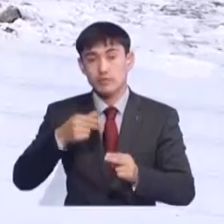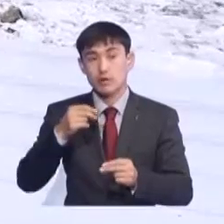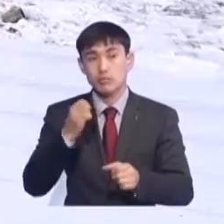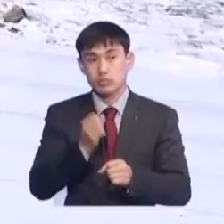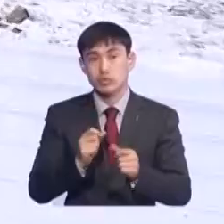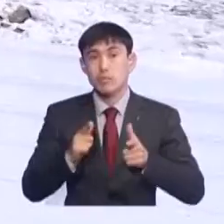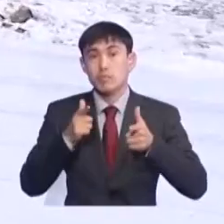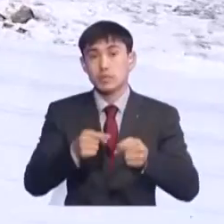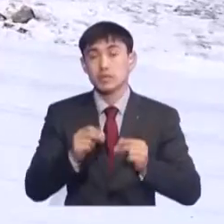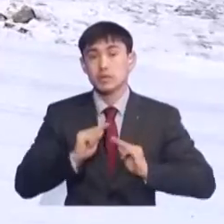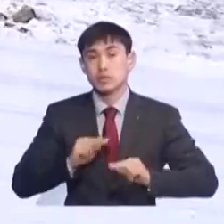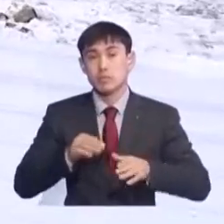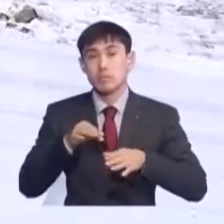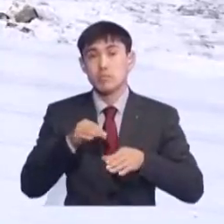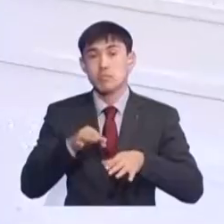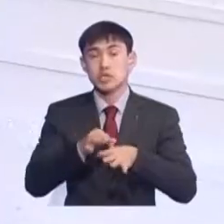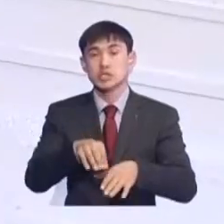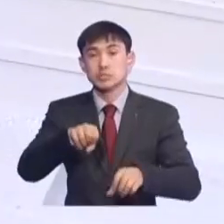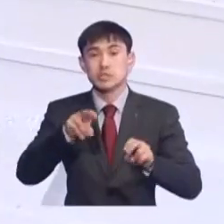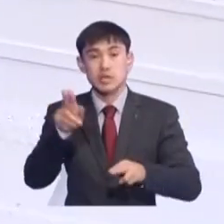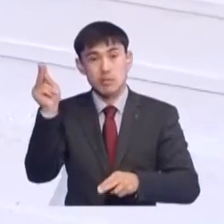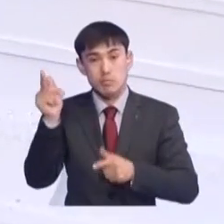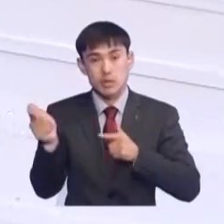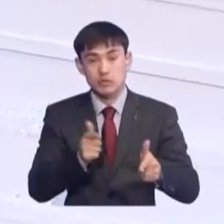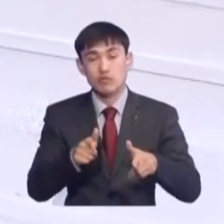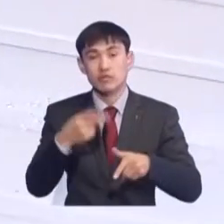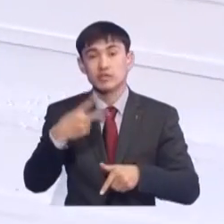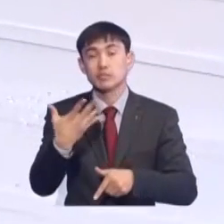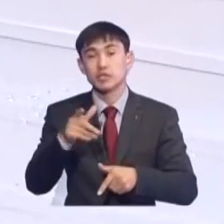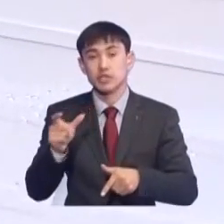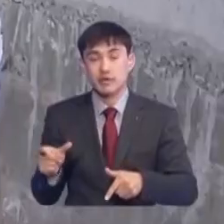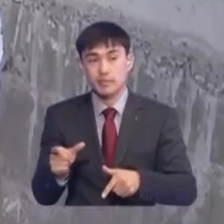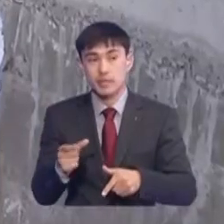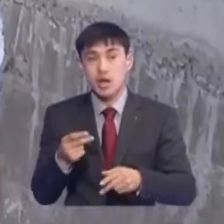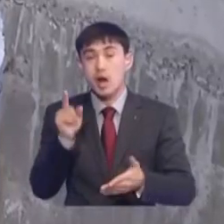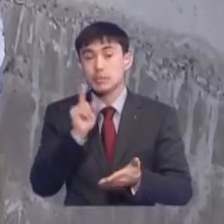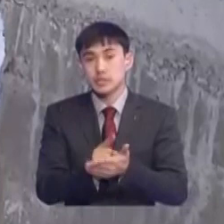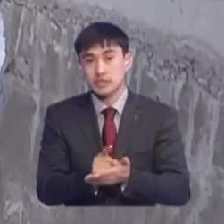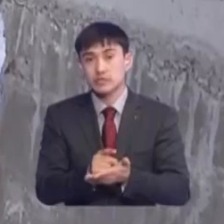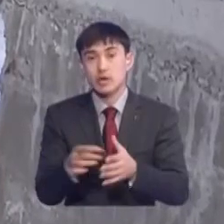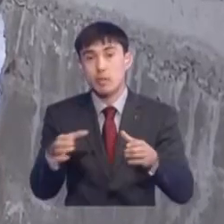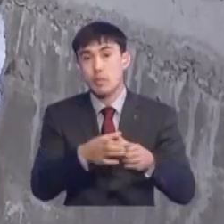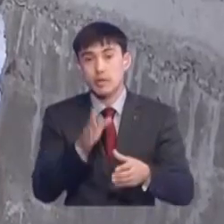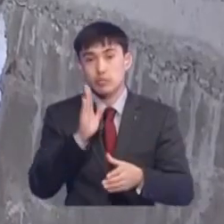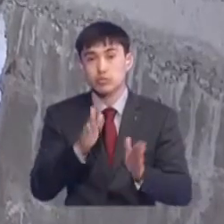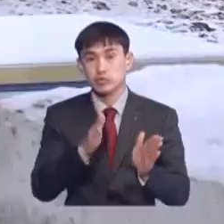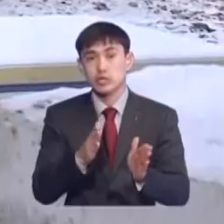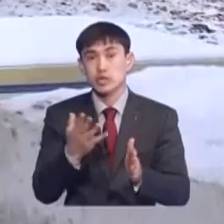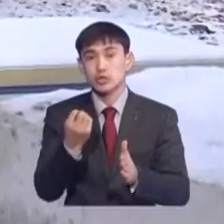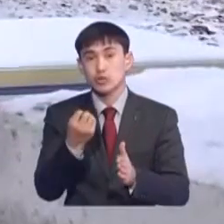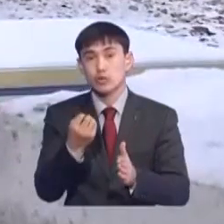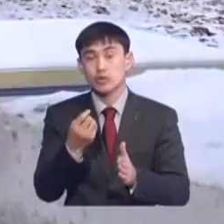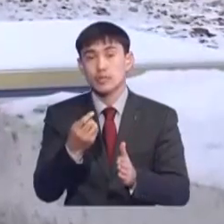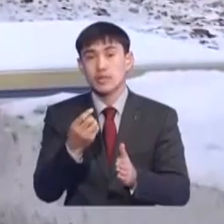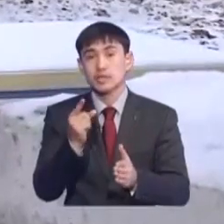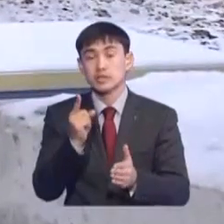приняты на работу прошедшие специальную подготовку 25 местных жителей помимо этого обязательства компания должна соблюсти и ещё одно